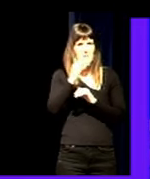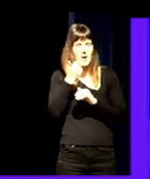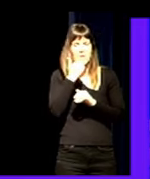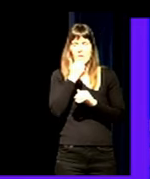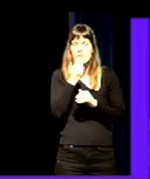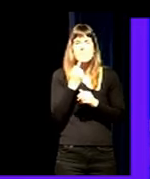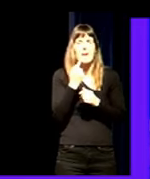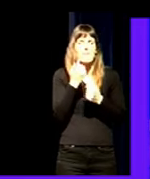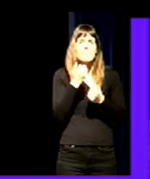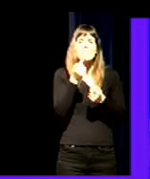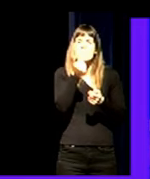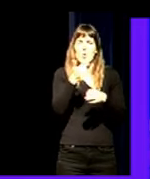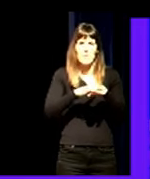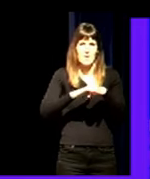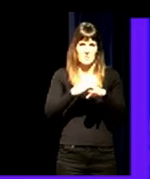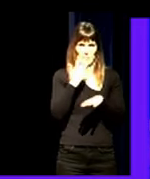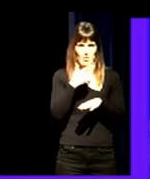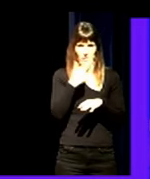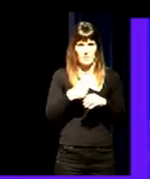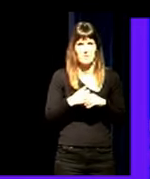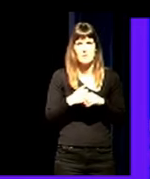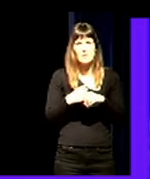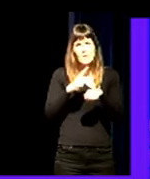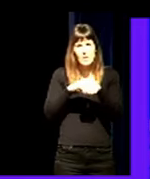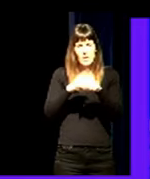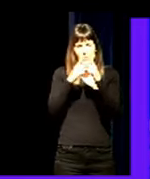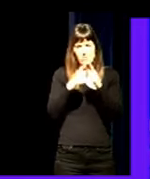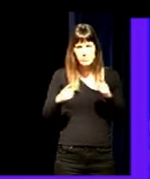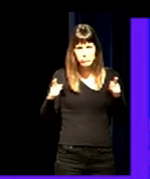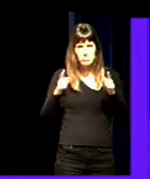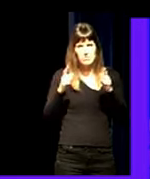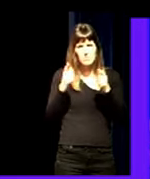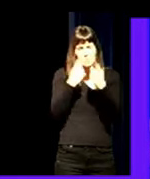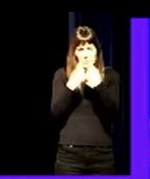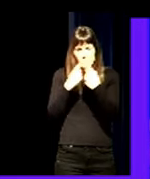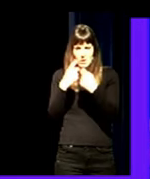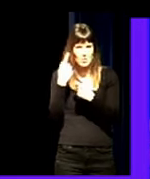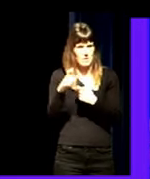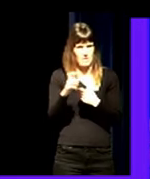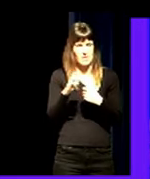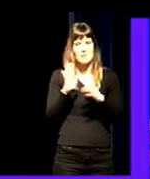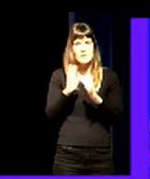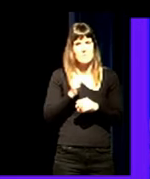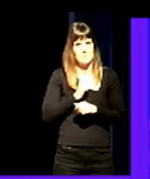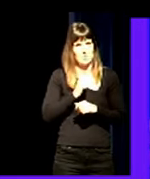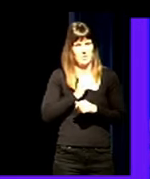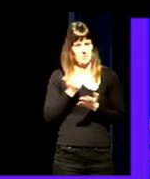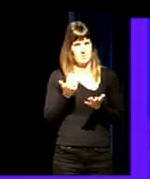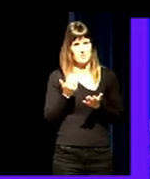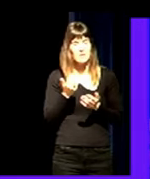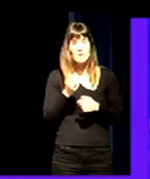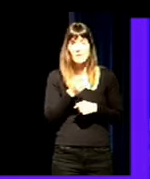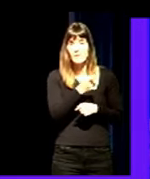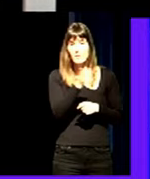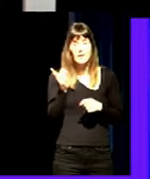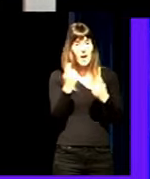benetan, eh? Ez eixue hainbeste demoralik eman, orduan. Eraman abibidez, eta gainera aile kontatzen dizuet, ez eriguruz doan,